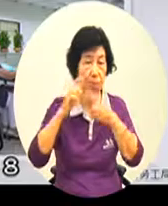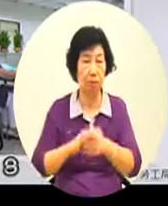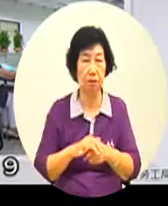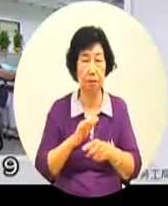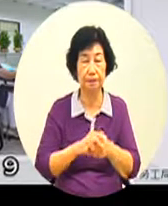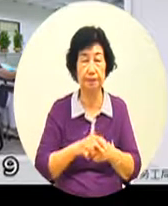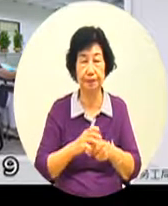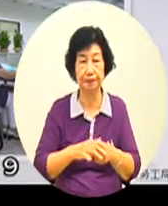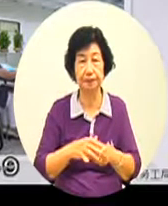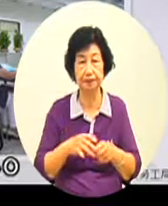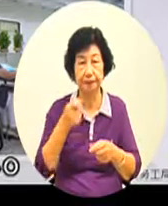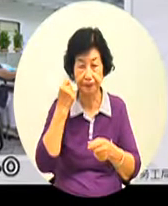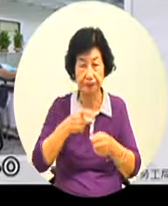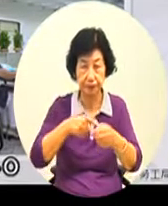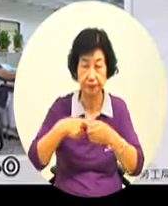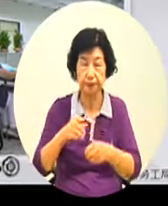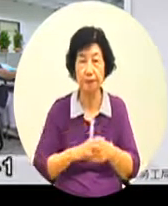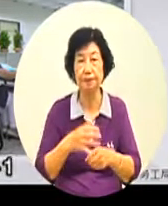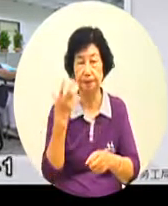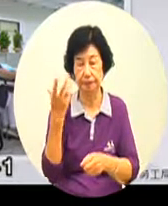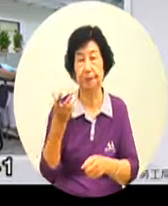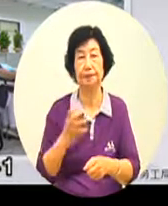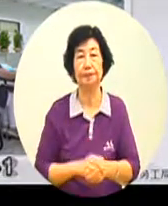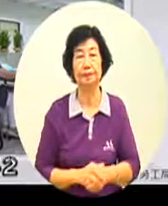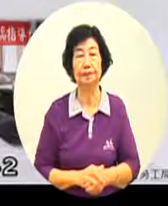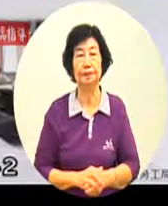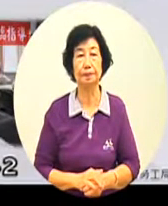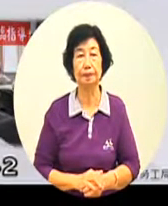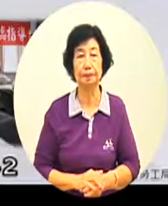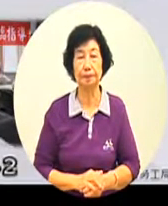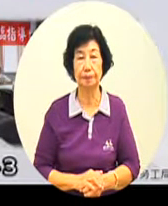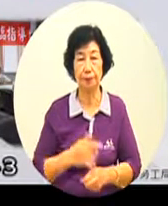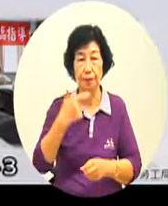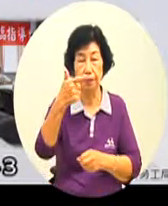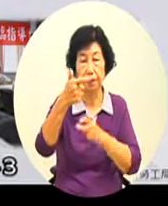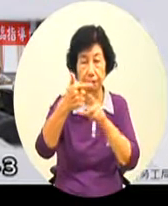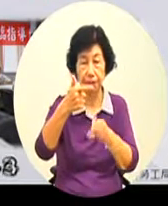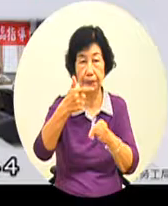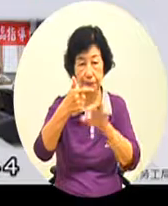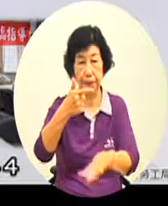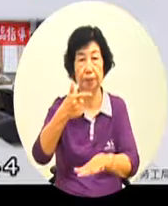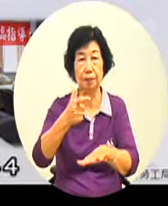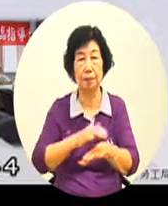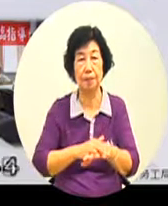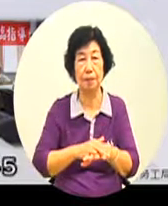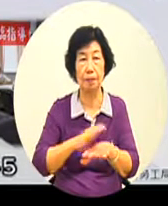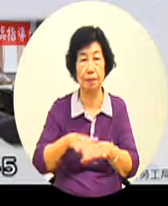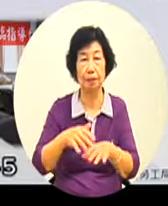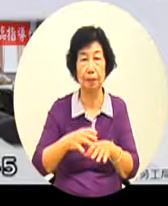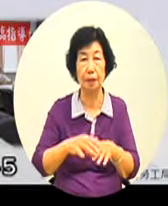资的争议案件最多。在6月底呢，我们本市预计有